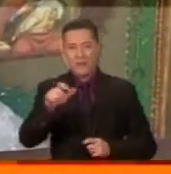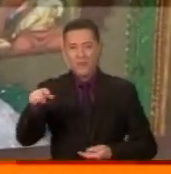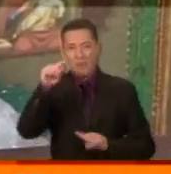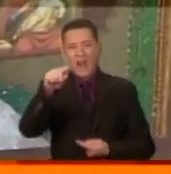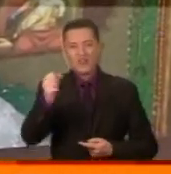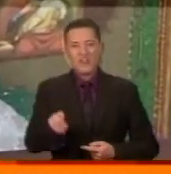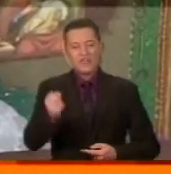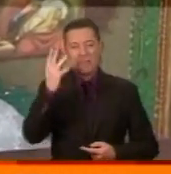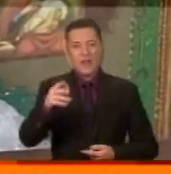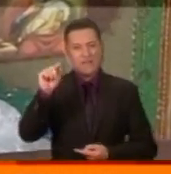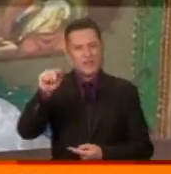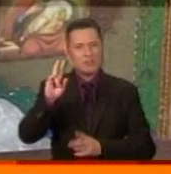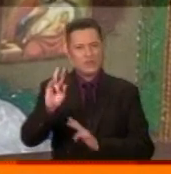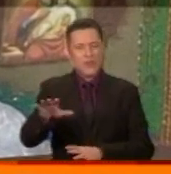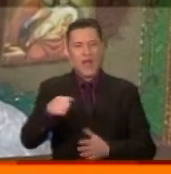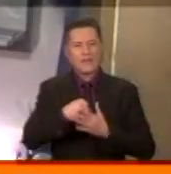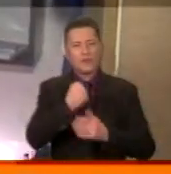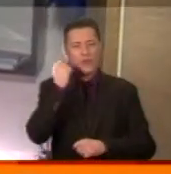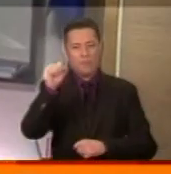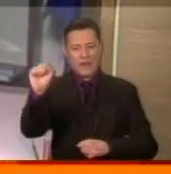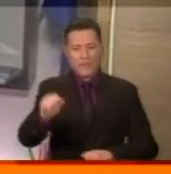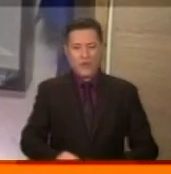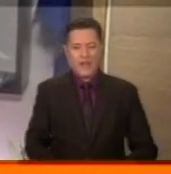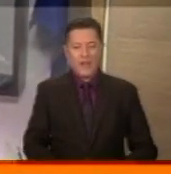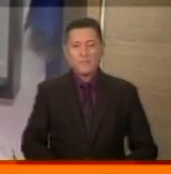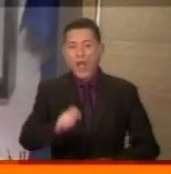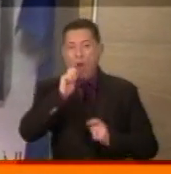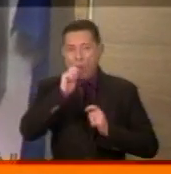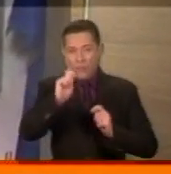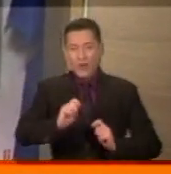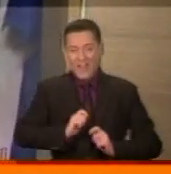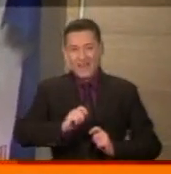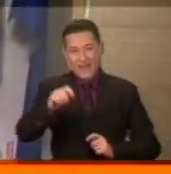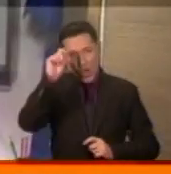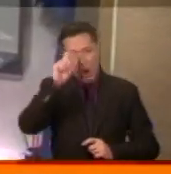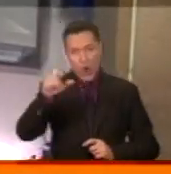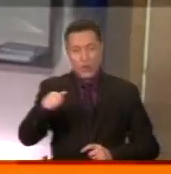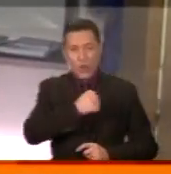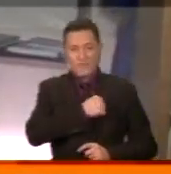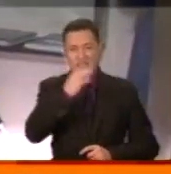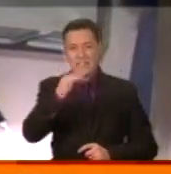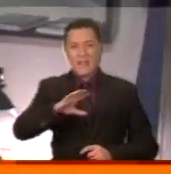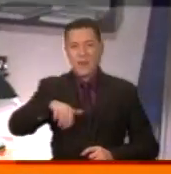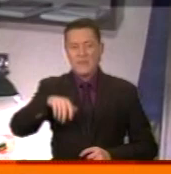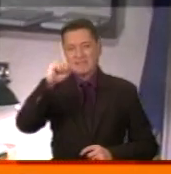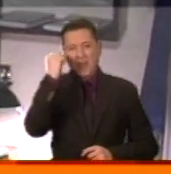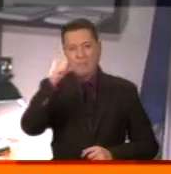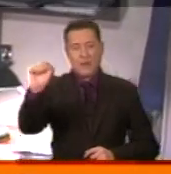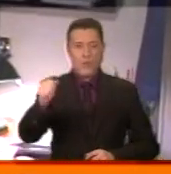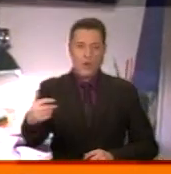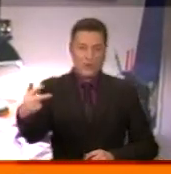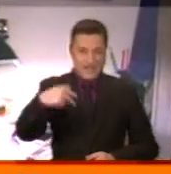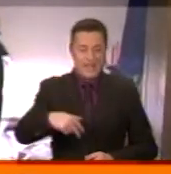шампанського каже стоятиме до перемоги хлопці напи подарили нам і сказали що вони після перемоги заїдуть і ми